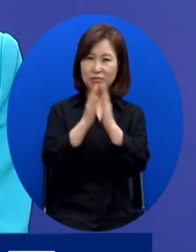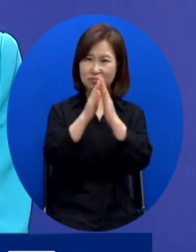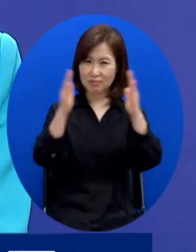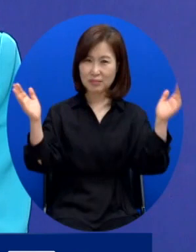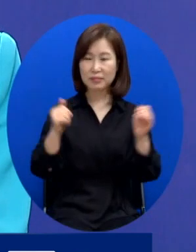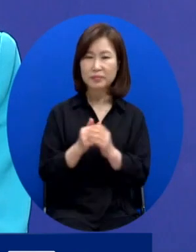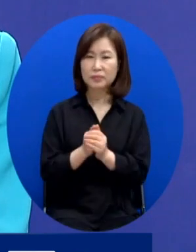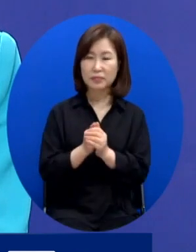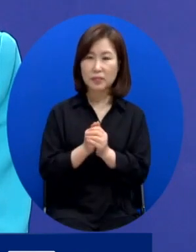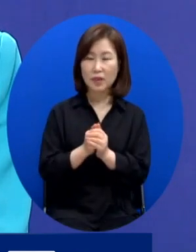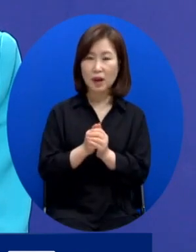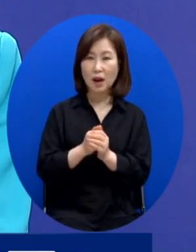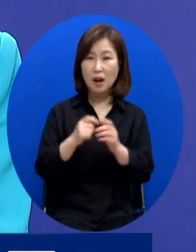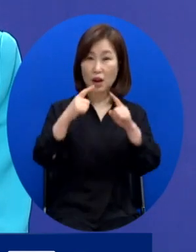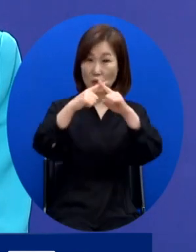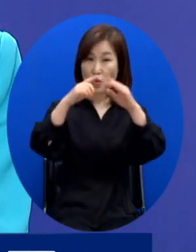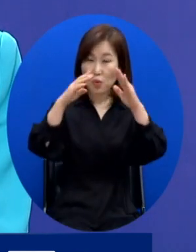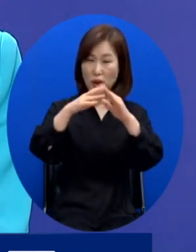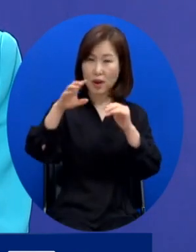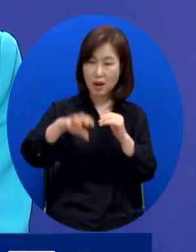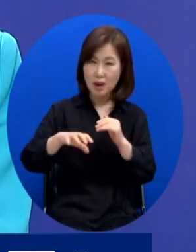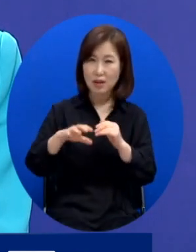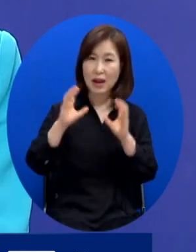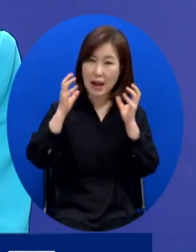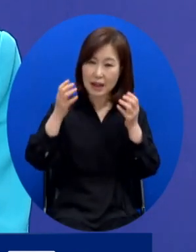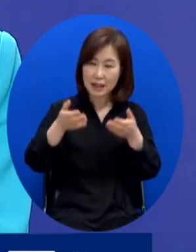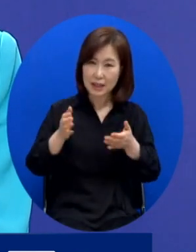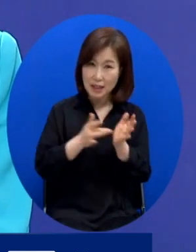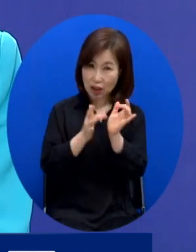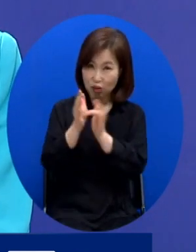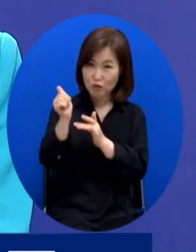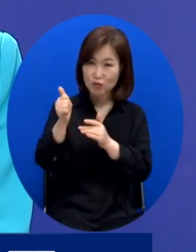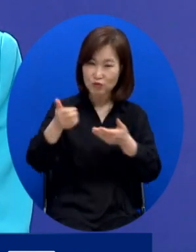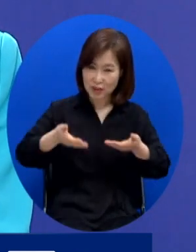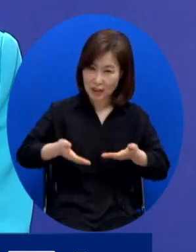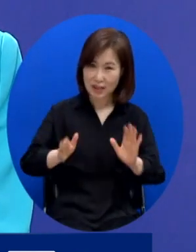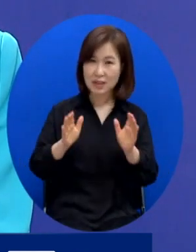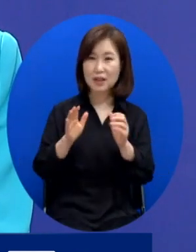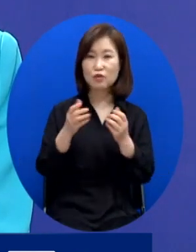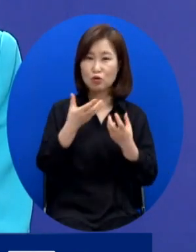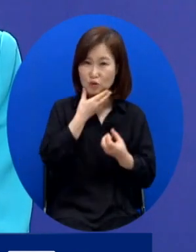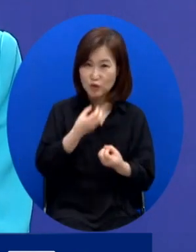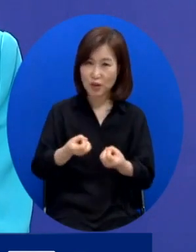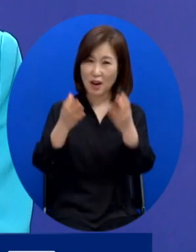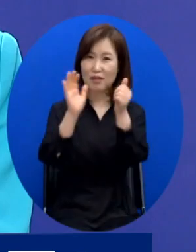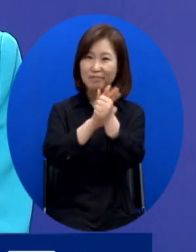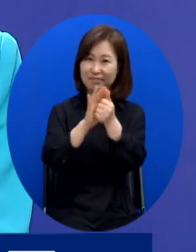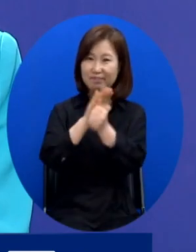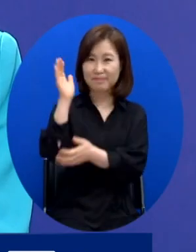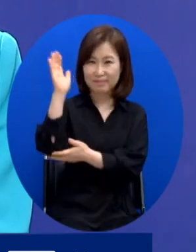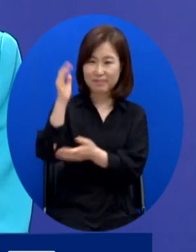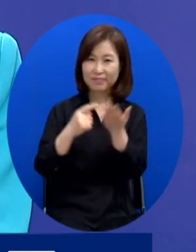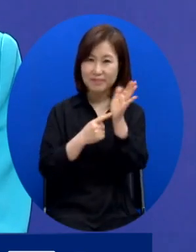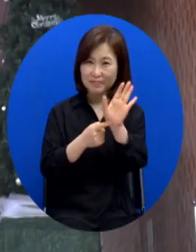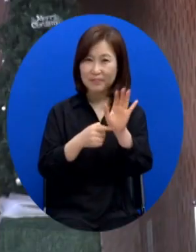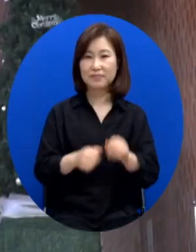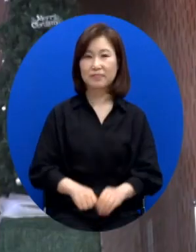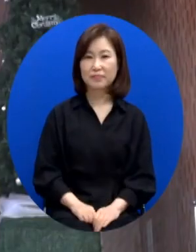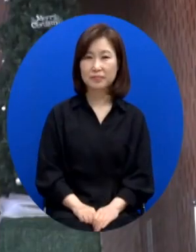상황에서도 한국교회는 아기 예수의 탄생을 축하하고 위로와 희망의 메시지를 전했습니다. 장현수 기자입니다.